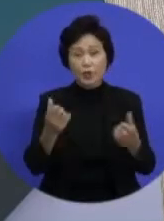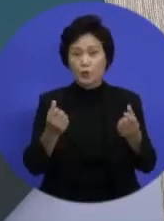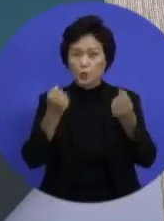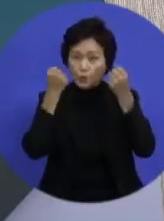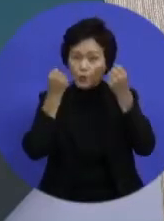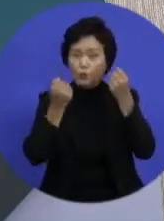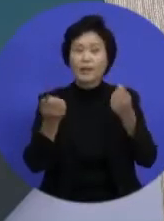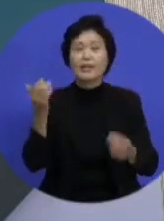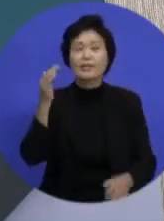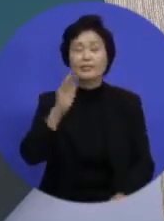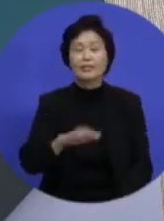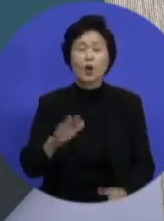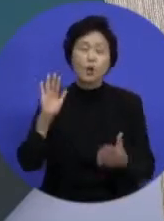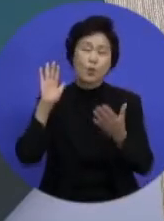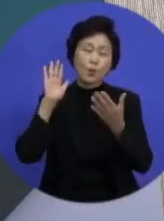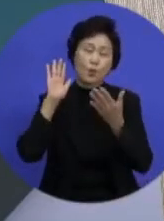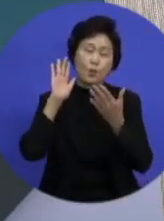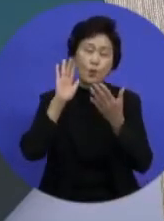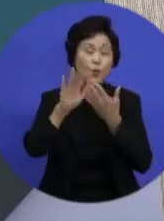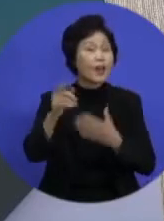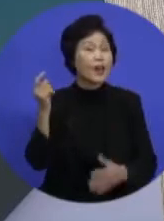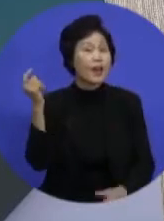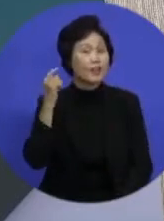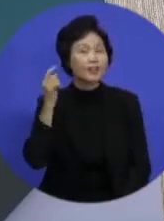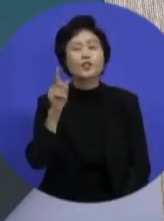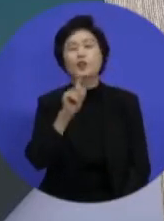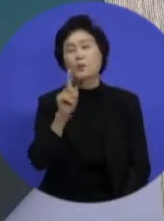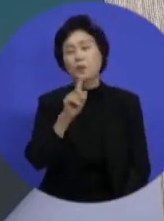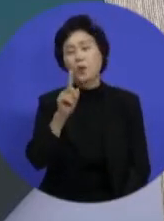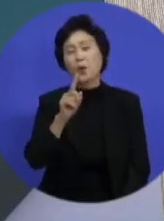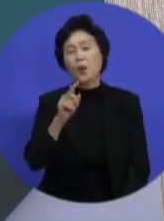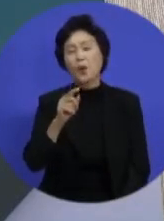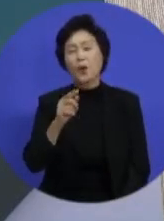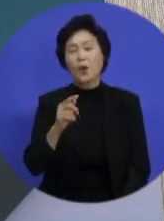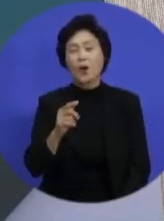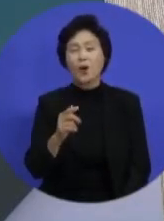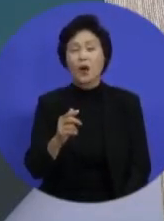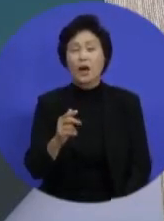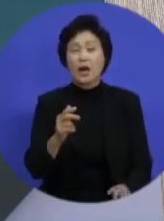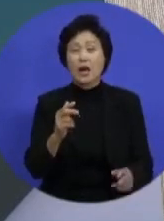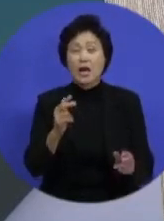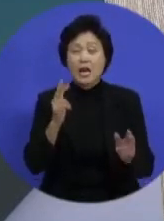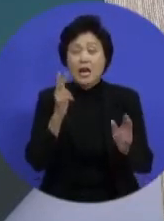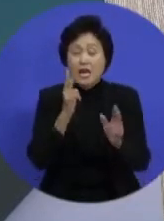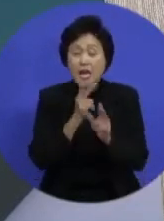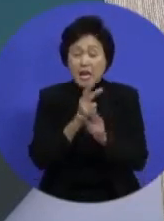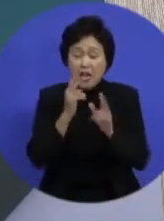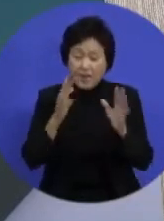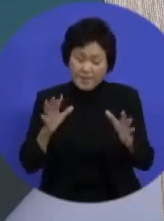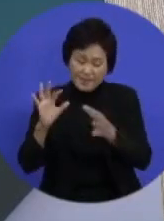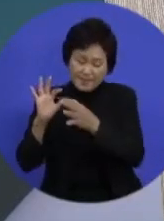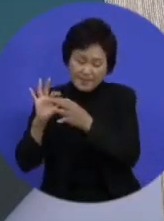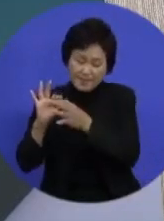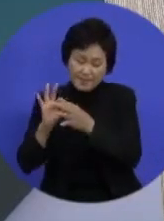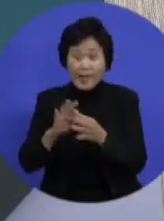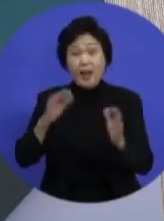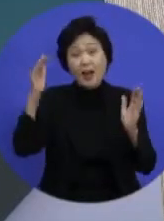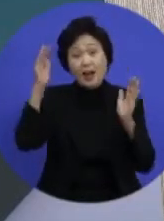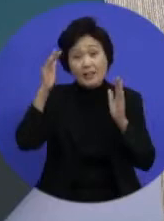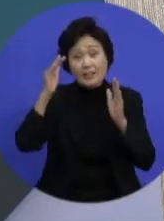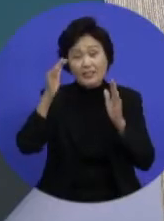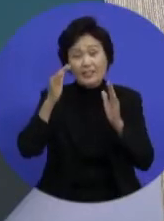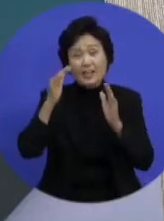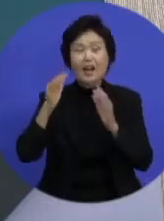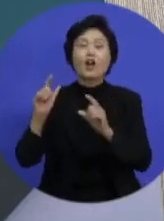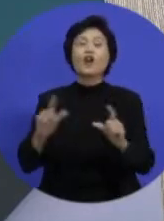근데 나중에 이제 들은 얘기이지요. 저희가 일주일 내내 이제 생활관 학교니까 아이들하고 같이 살고 그때는 저희가 주말에도